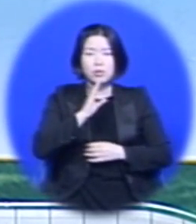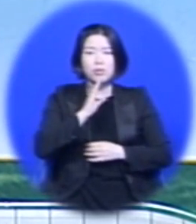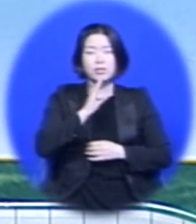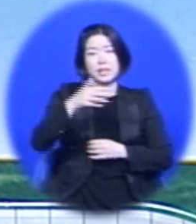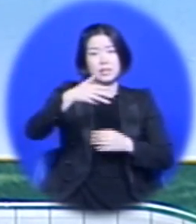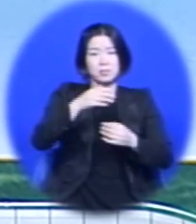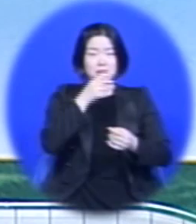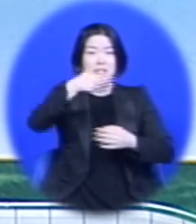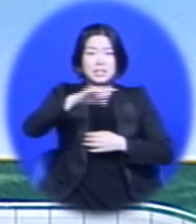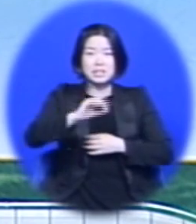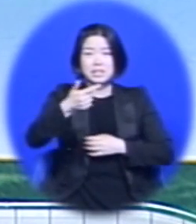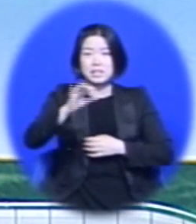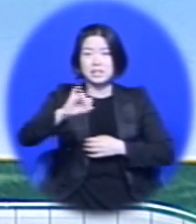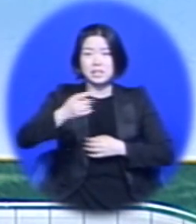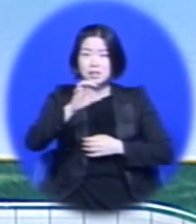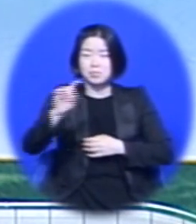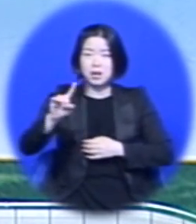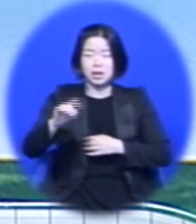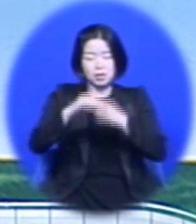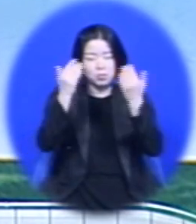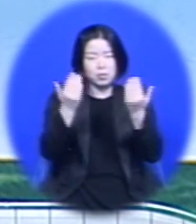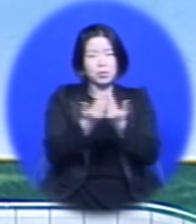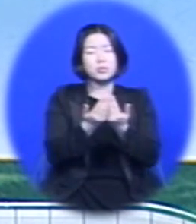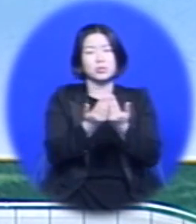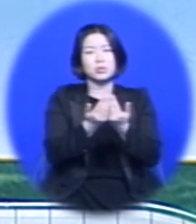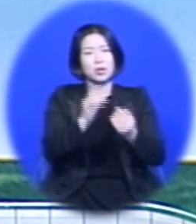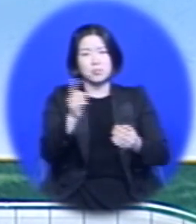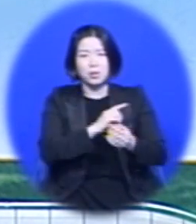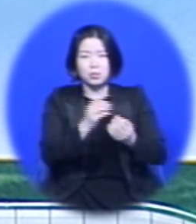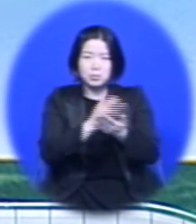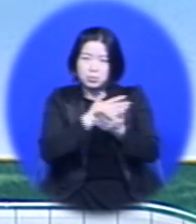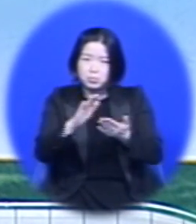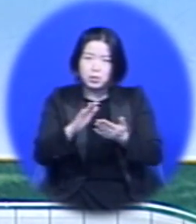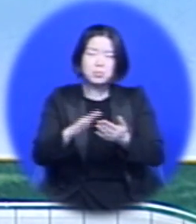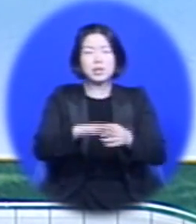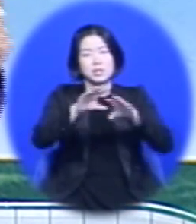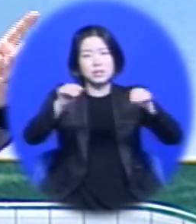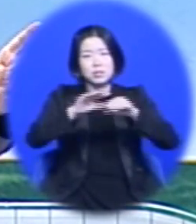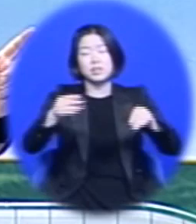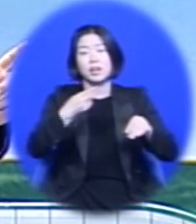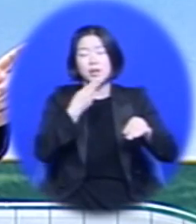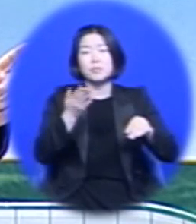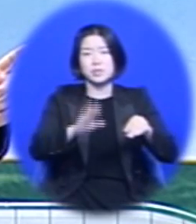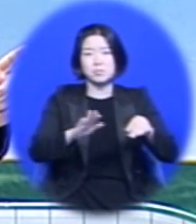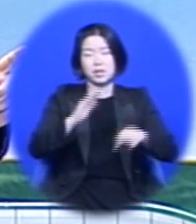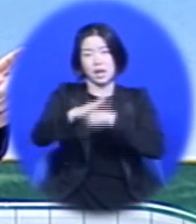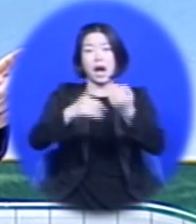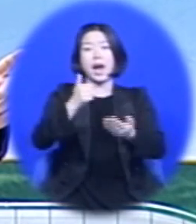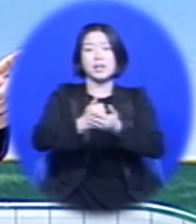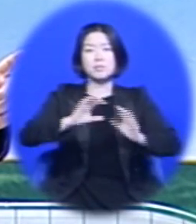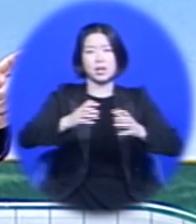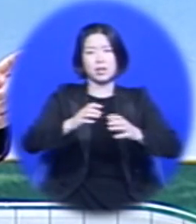되지 않았다, 독립운동가 후손들이 여전히 고생한다고도 말을 하지만 하나님의 나라는 그렇지가 않습니다.